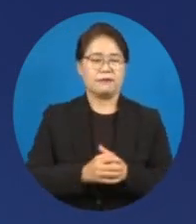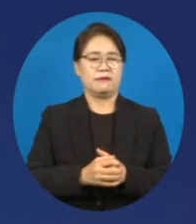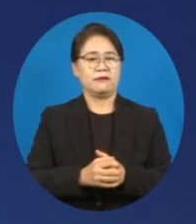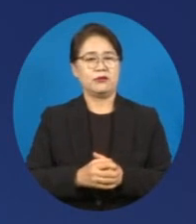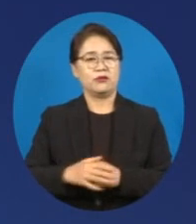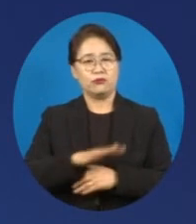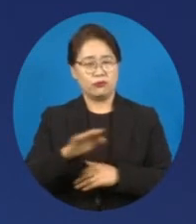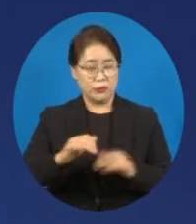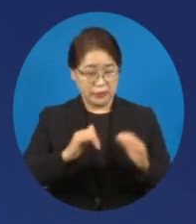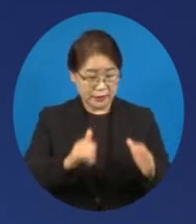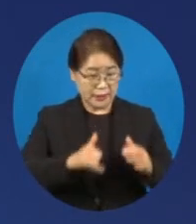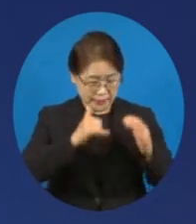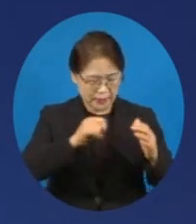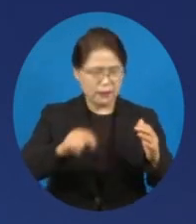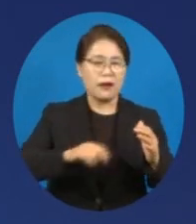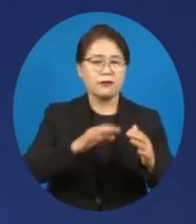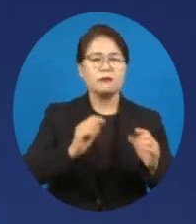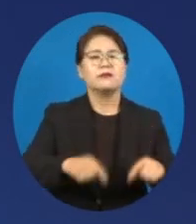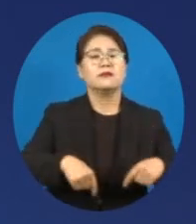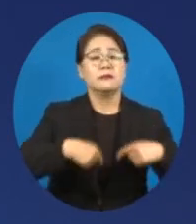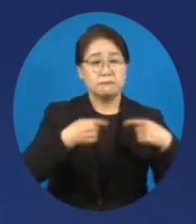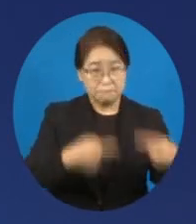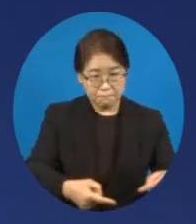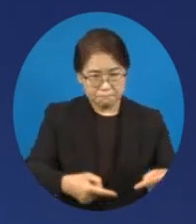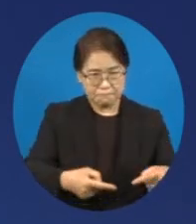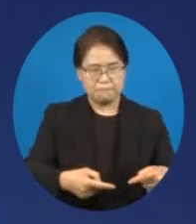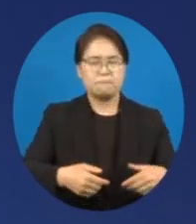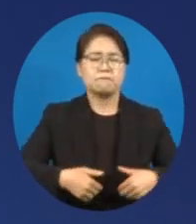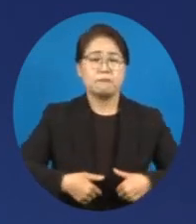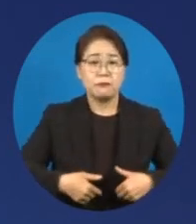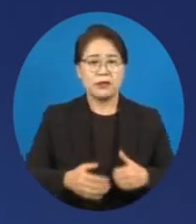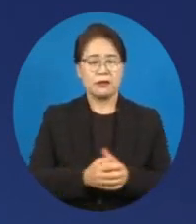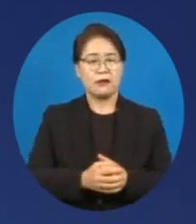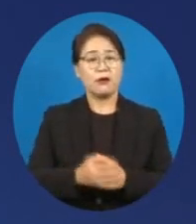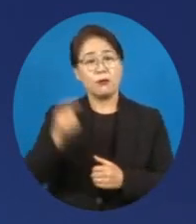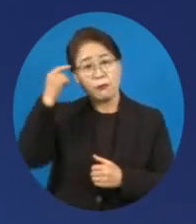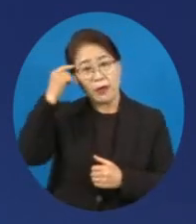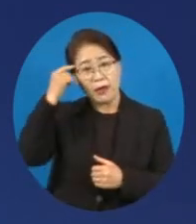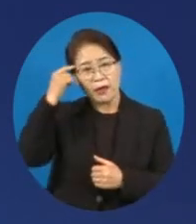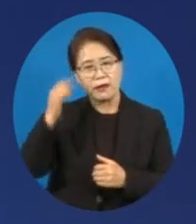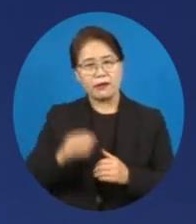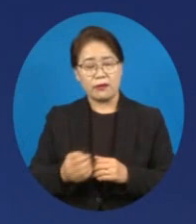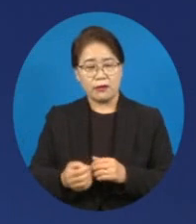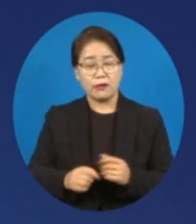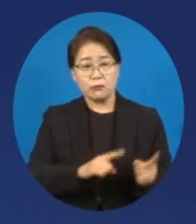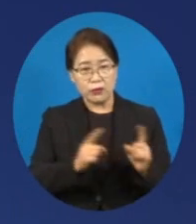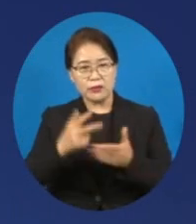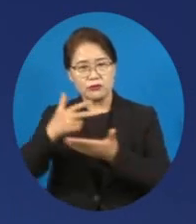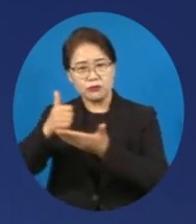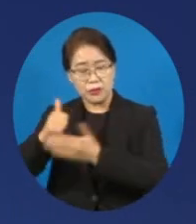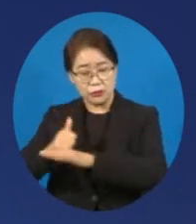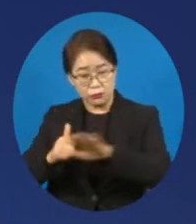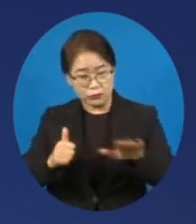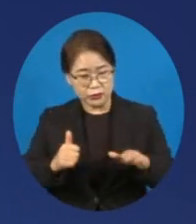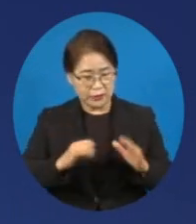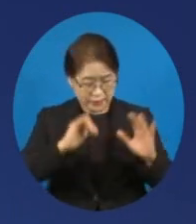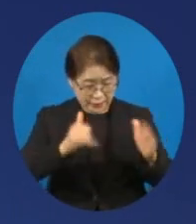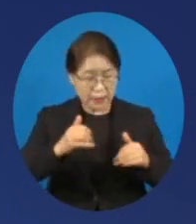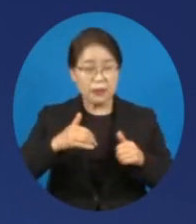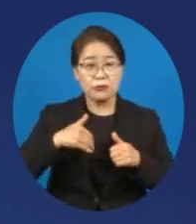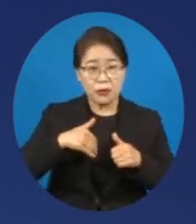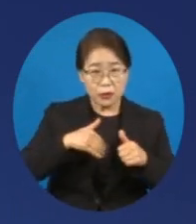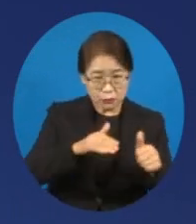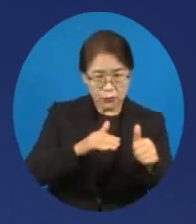우리는이 세상 속으로 나아가야 합니다 왜냐하면 부활하신 주님께서 우리를이 세상